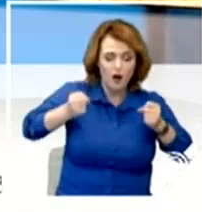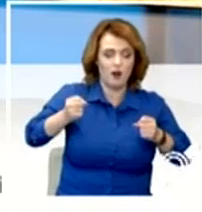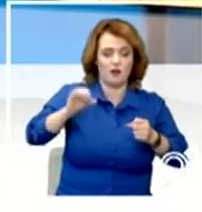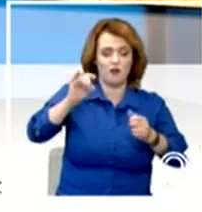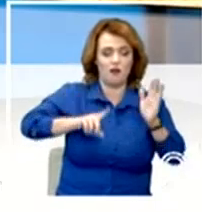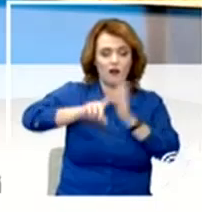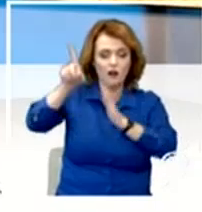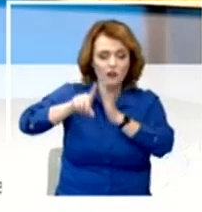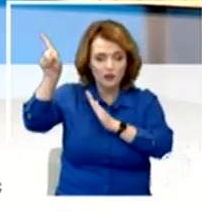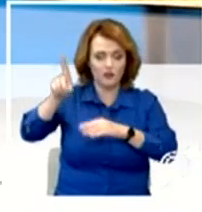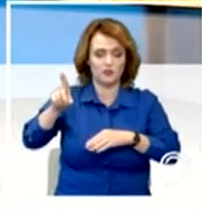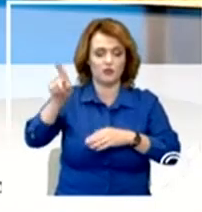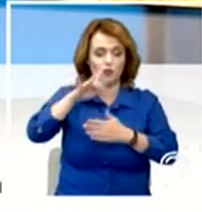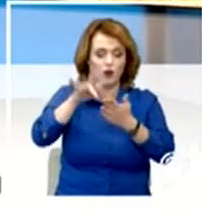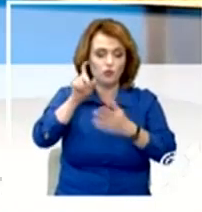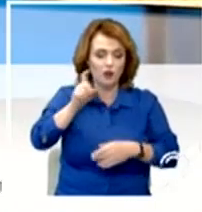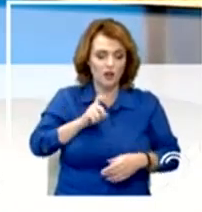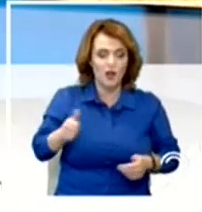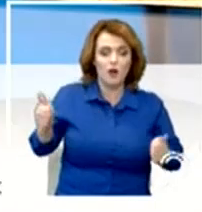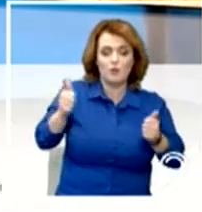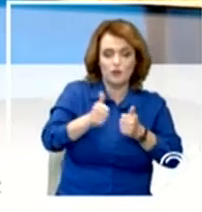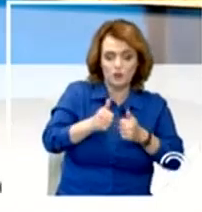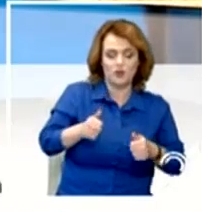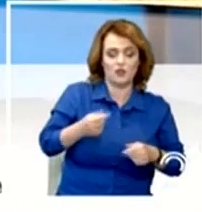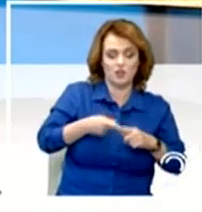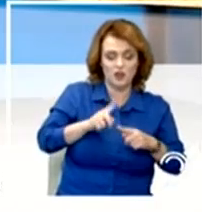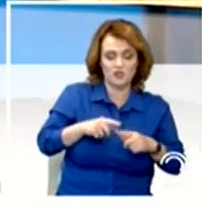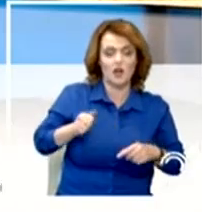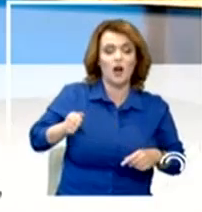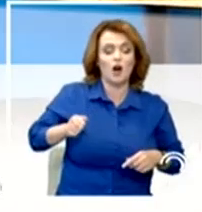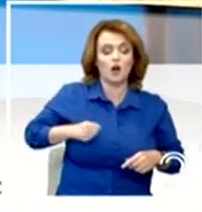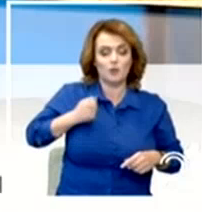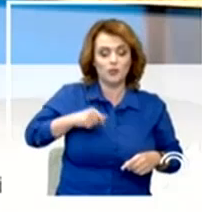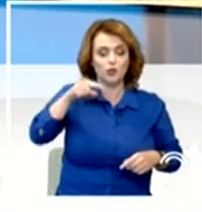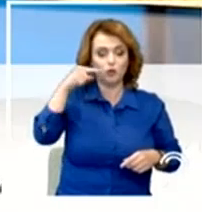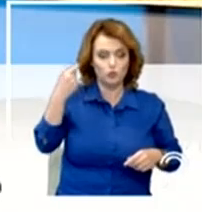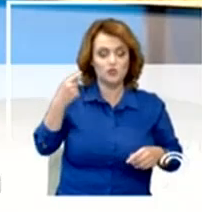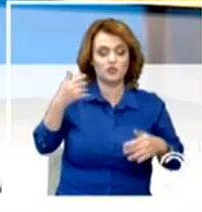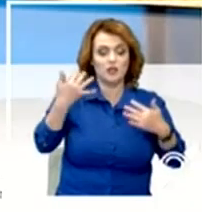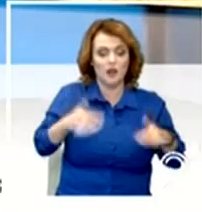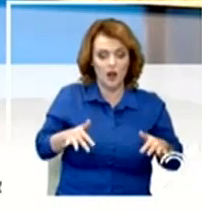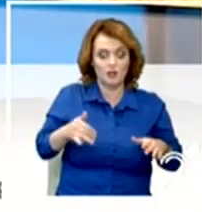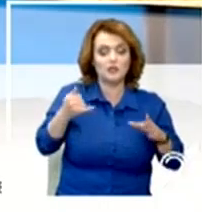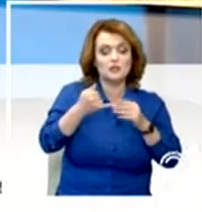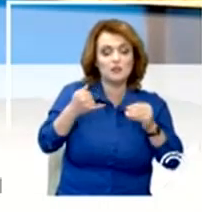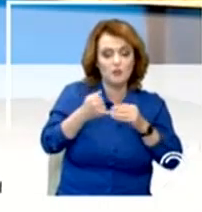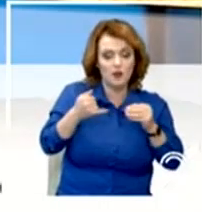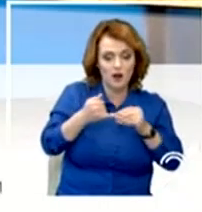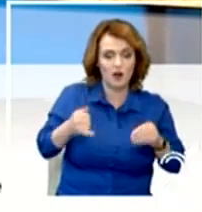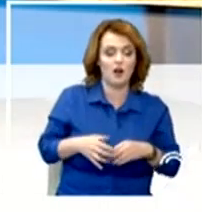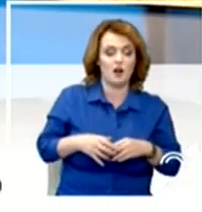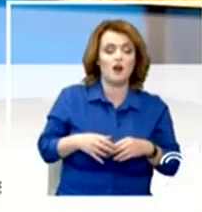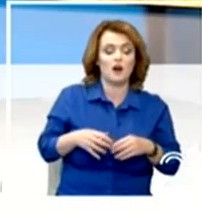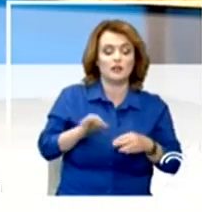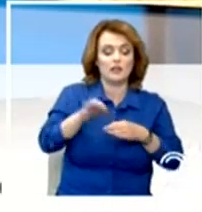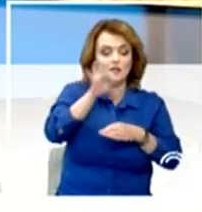rachete asupra orașelor ucrainene, trupele ruse au continuat să piardă teren în estul Ucrainei. În schimb, Moscova pare să fi